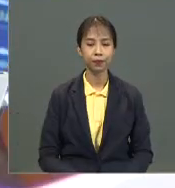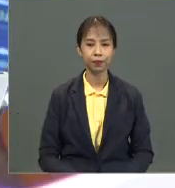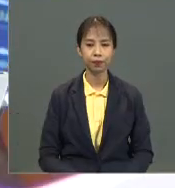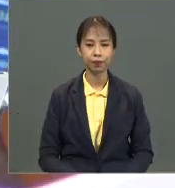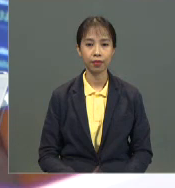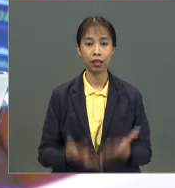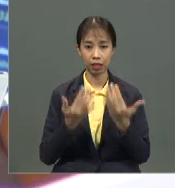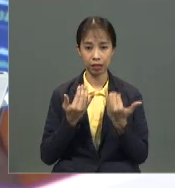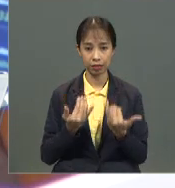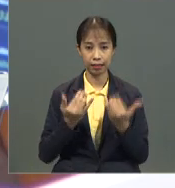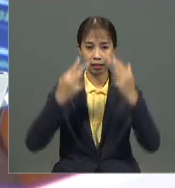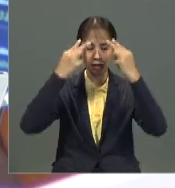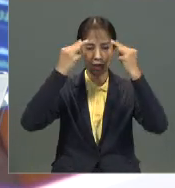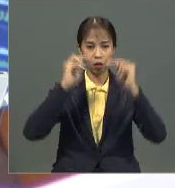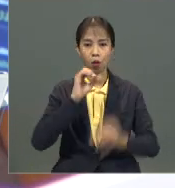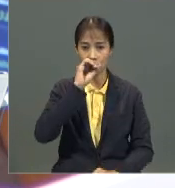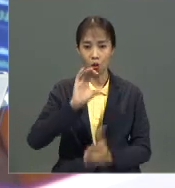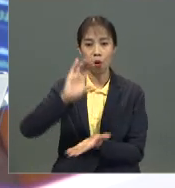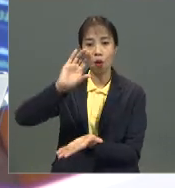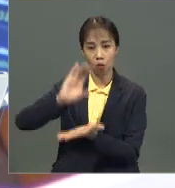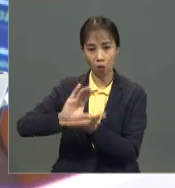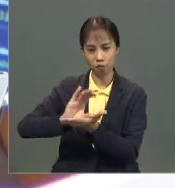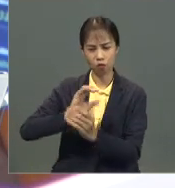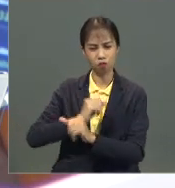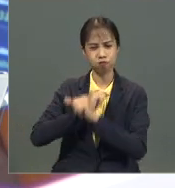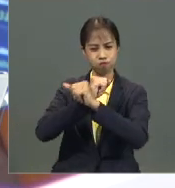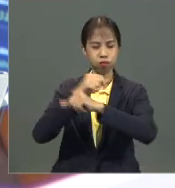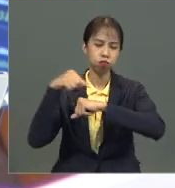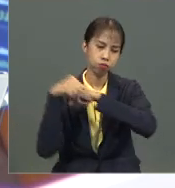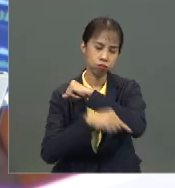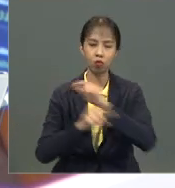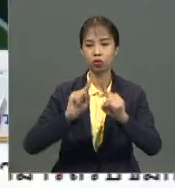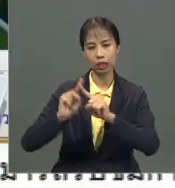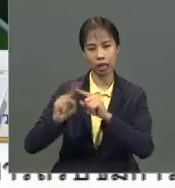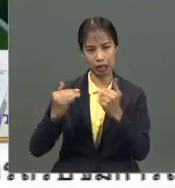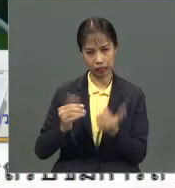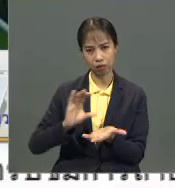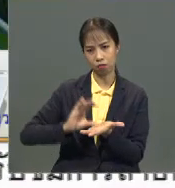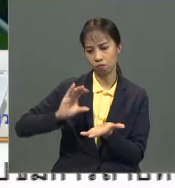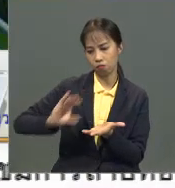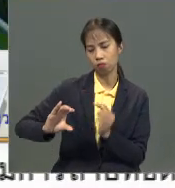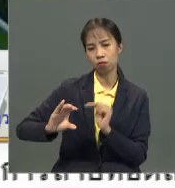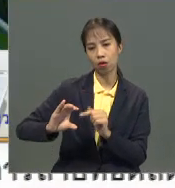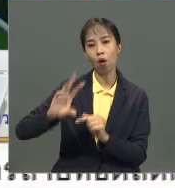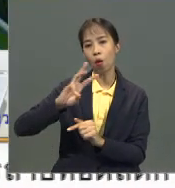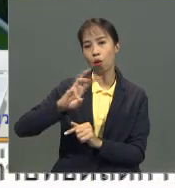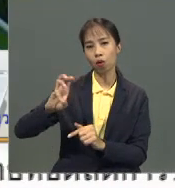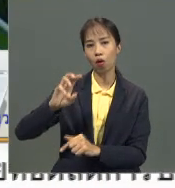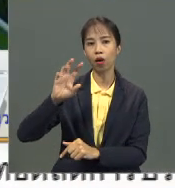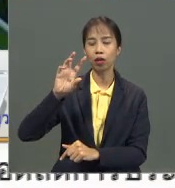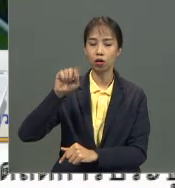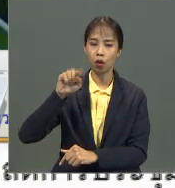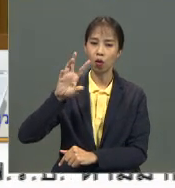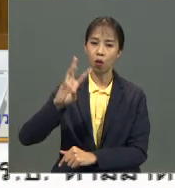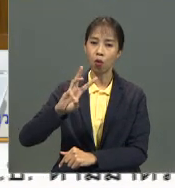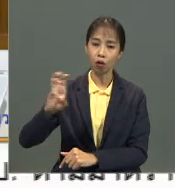ฐ นอกจากนี้นายกรัฐมนตรียังบอกถึงงบประมาณในการต่อต้านการทุจริตประพฤติมิชอบถูกจัดสรรไว้ทั้งสิ้น 609.1 ล้านบ